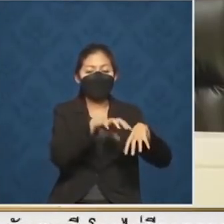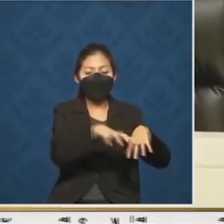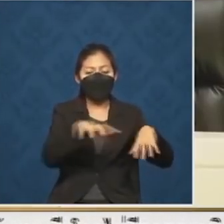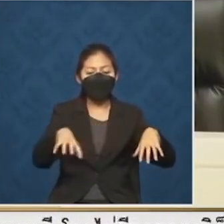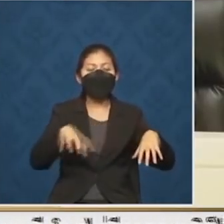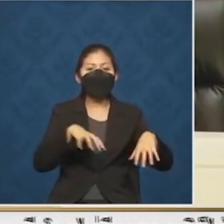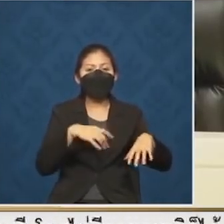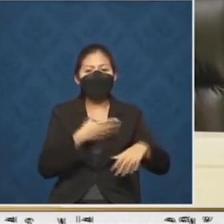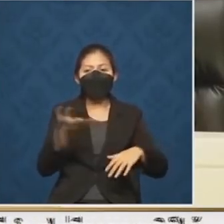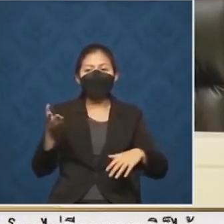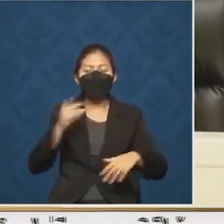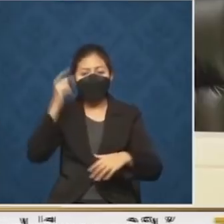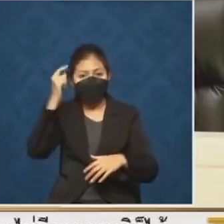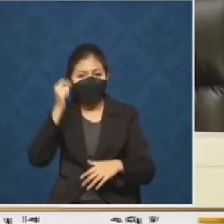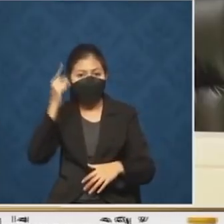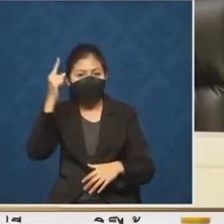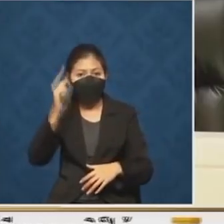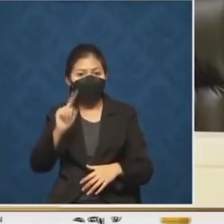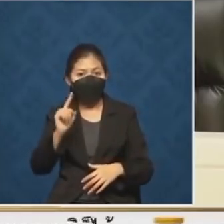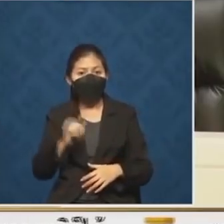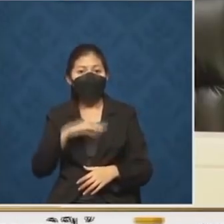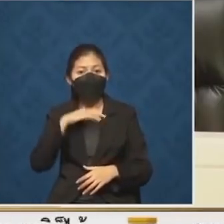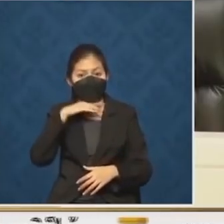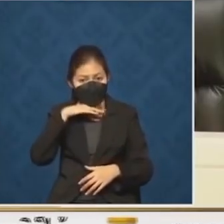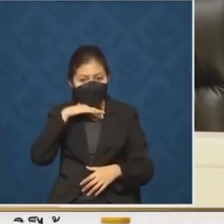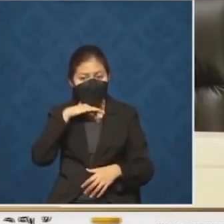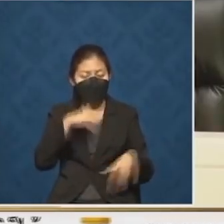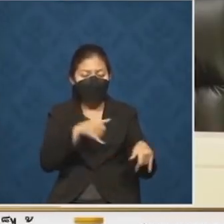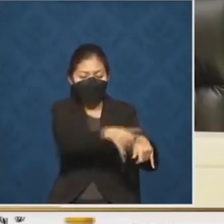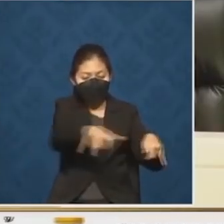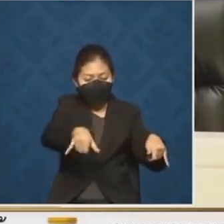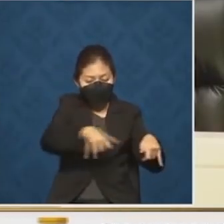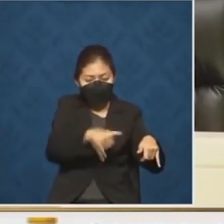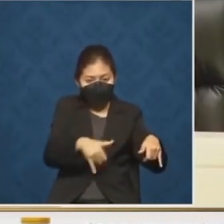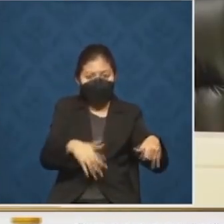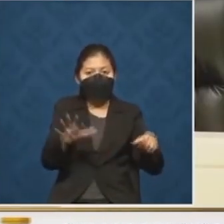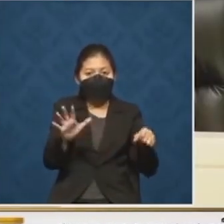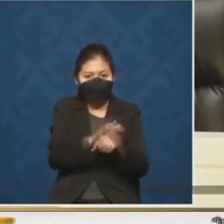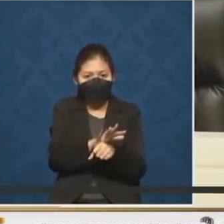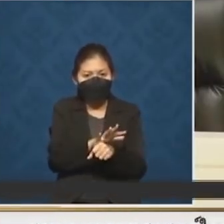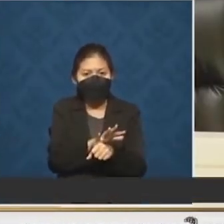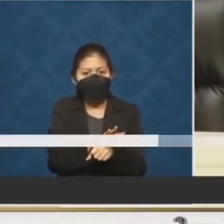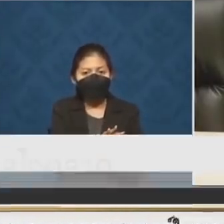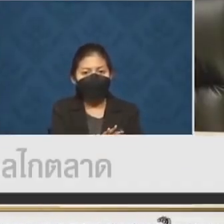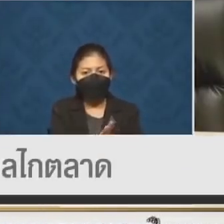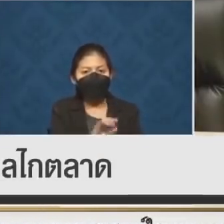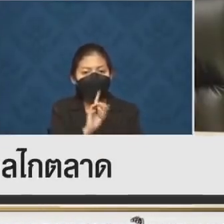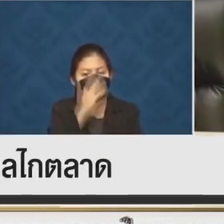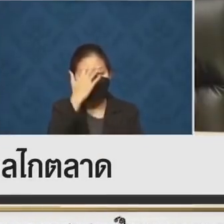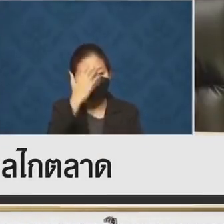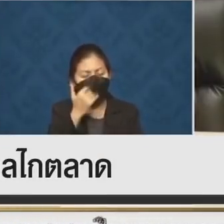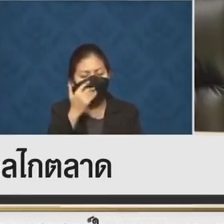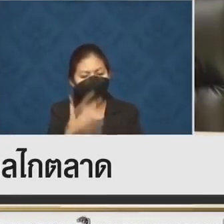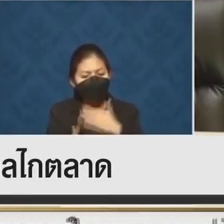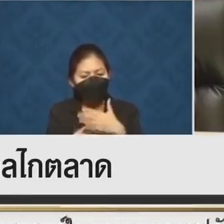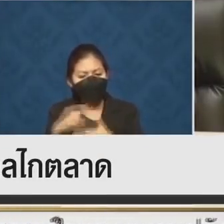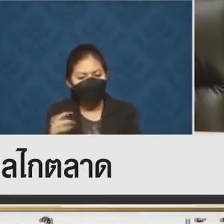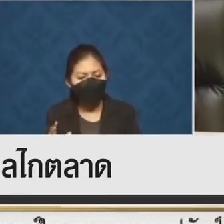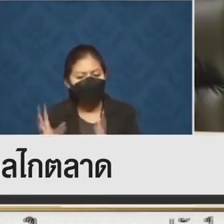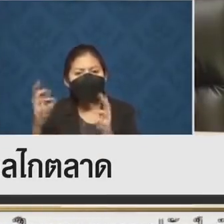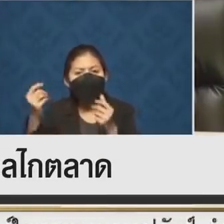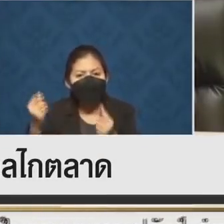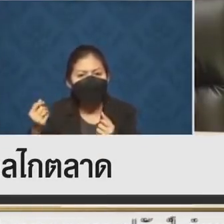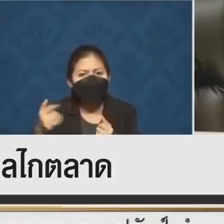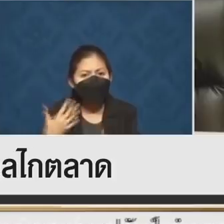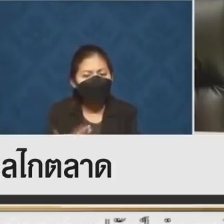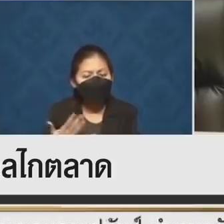ท่านก็คงเข้าใจหมูอยู่ครบทำไมหายไปจากตลาดทำไม